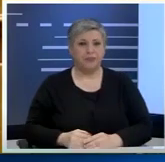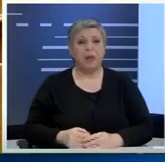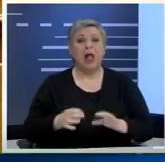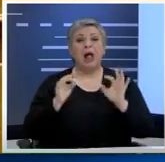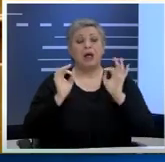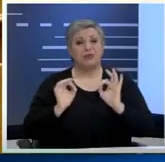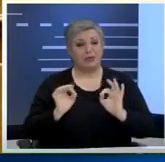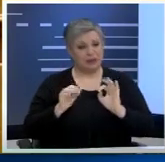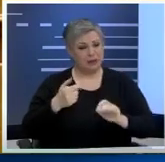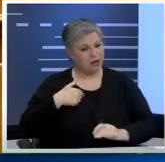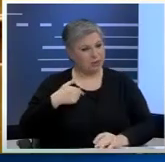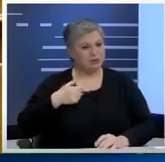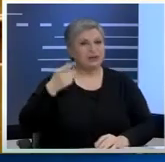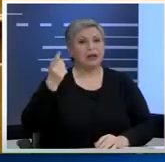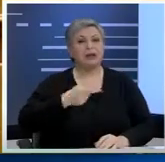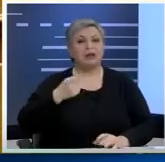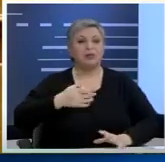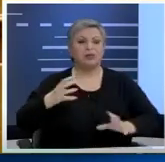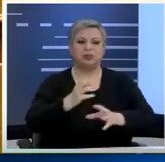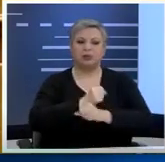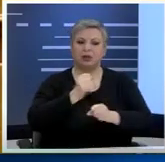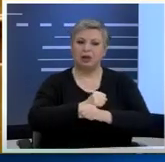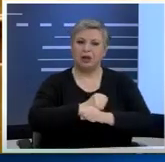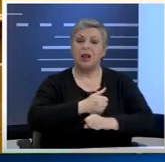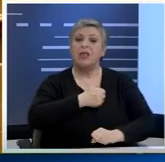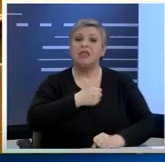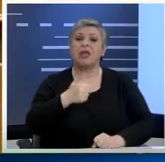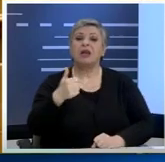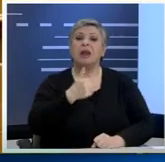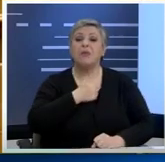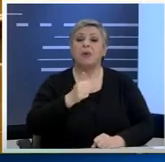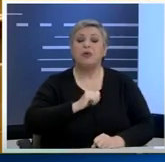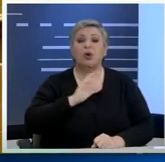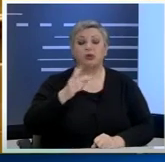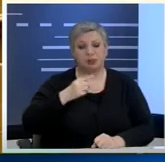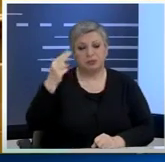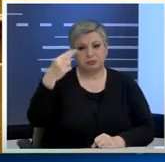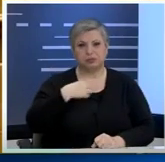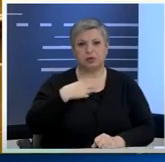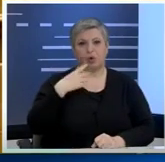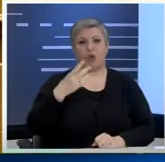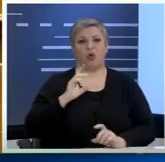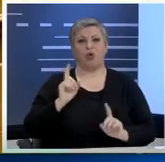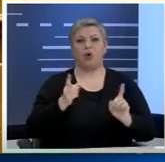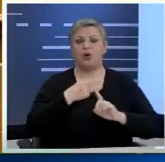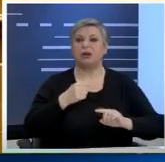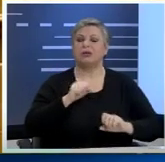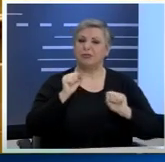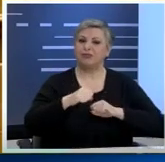για μας κριτήριο επιτυχίας δεν είναι μόνο η αποκατάσταση της χαμένης αξιοπιστίας της χώρας, όσο και αν αυτό είναι